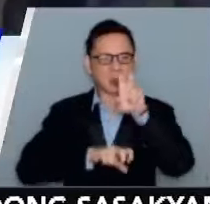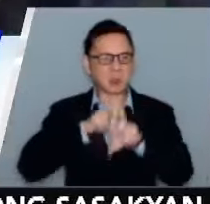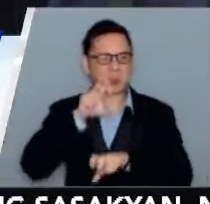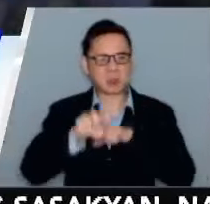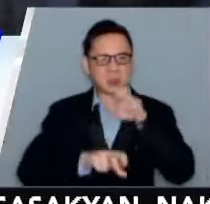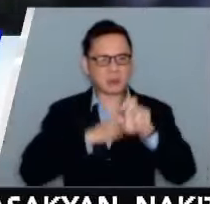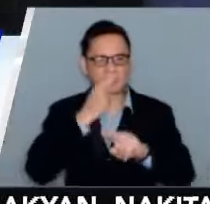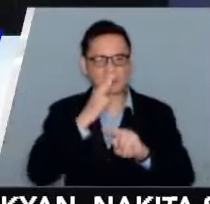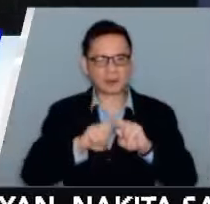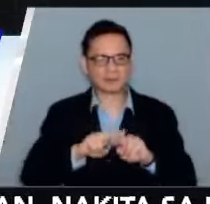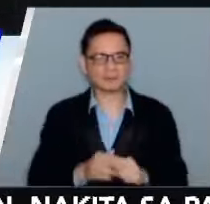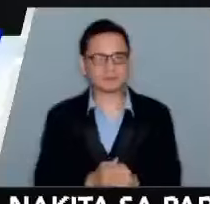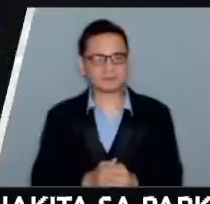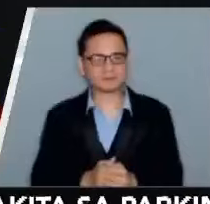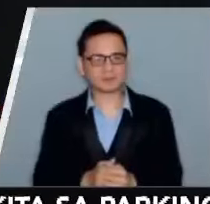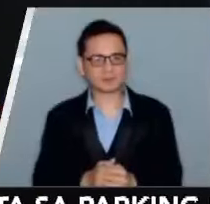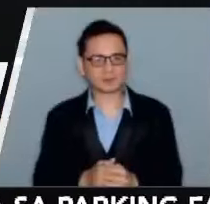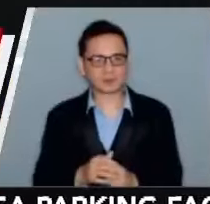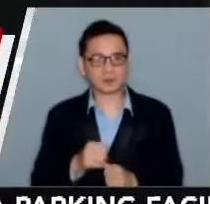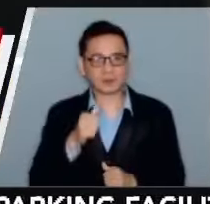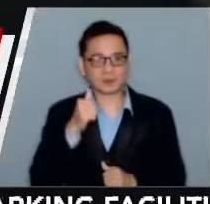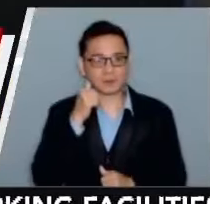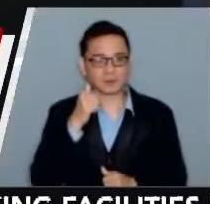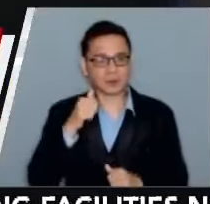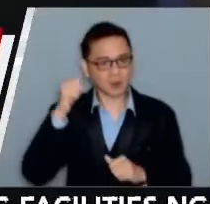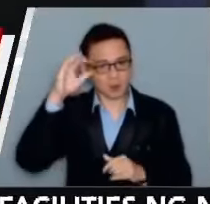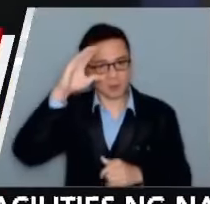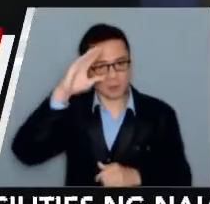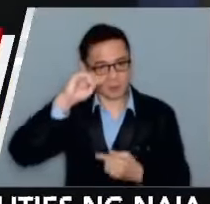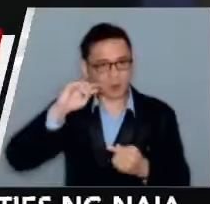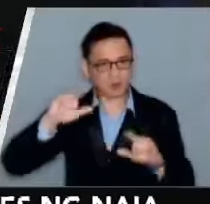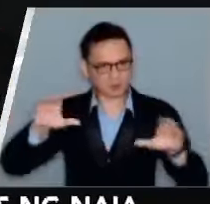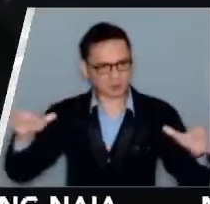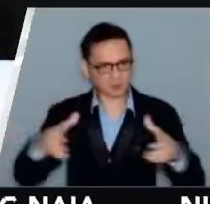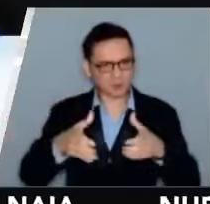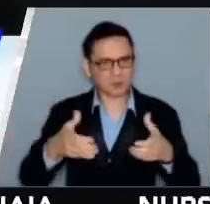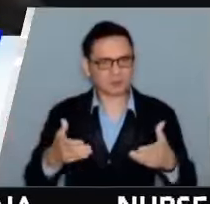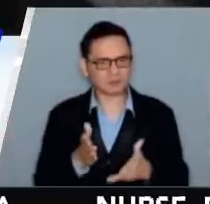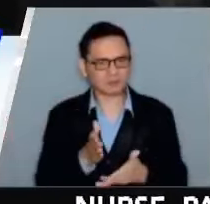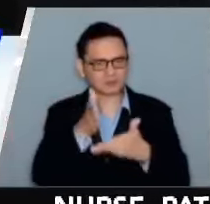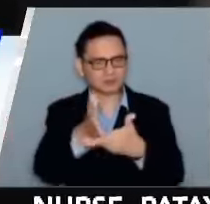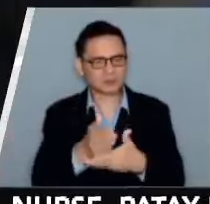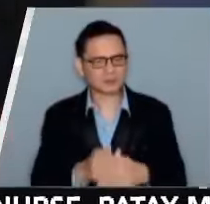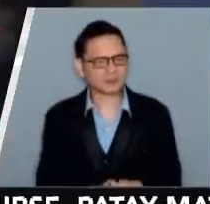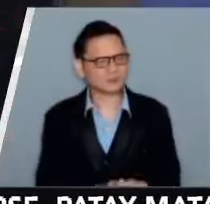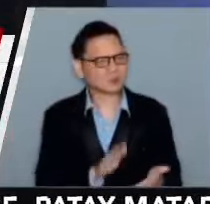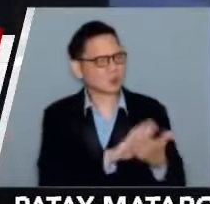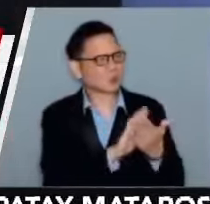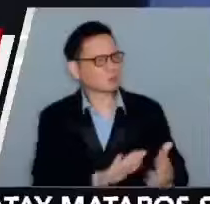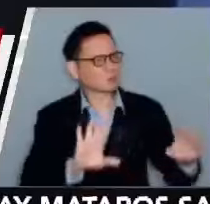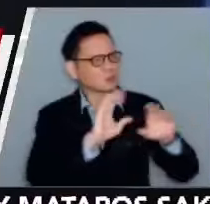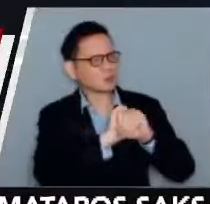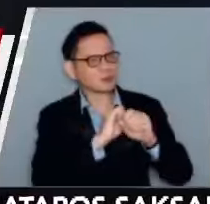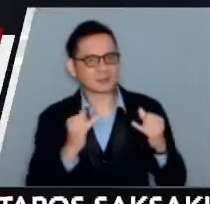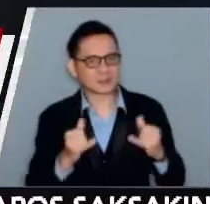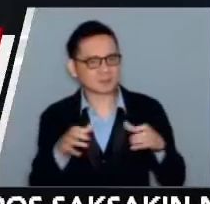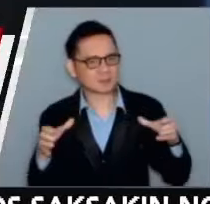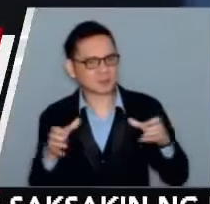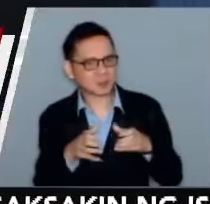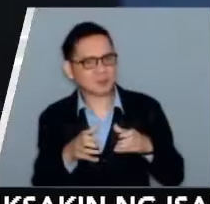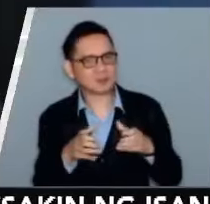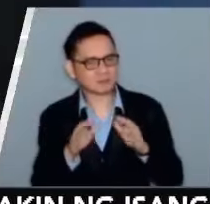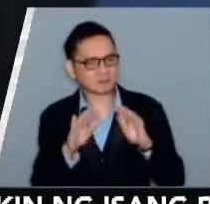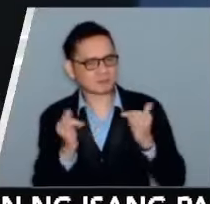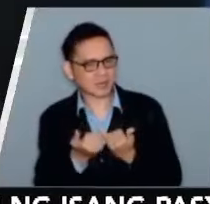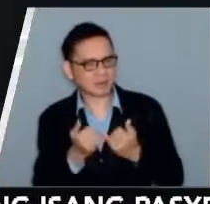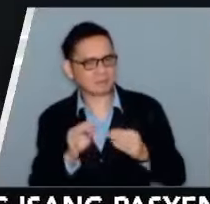sila pumunta rito. Kasi ate, sobrang stressful na sa school eh. Ngayon lang po kasi kami magkakasama sa section. Mag-bonding po